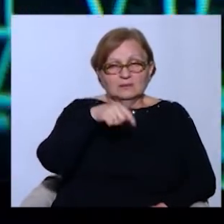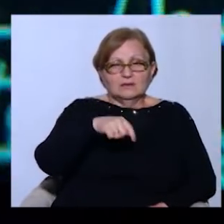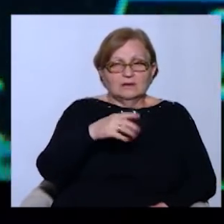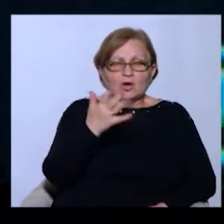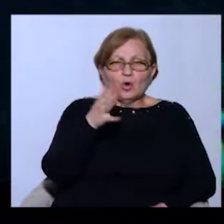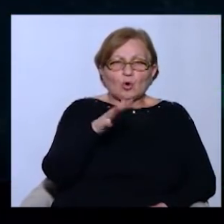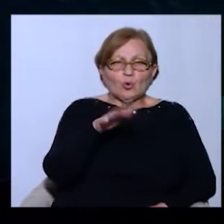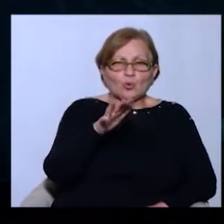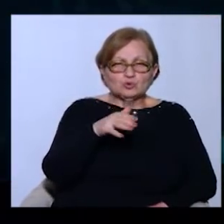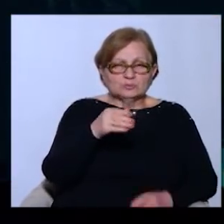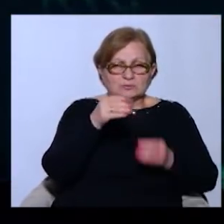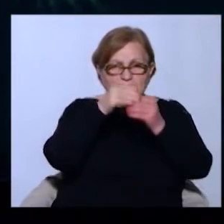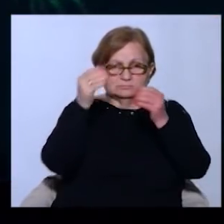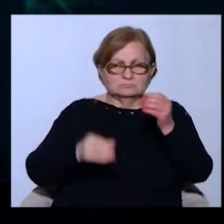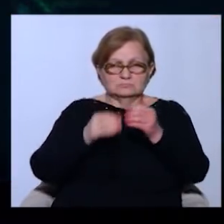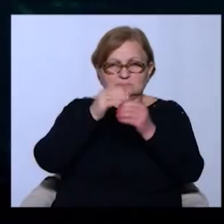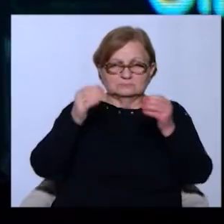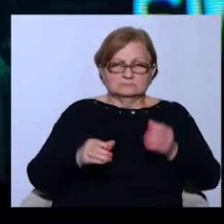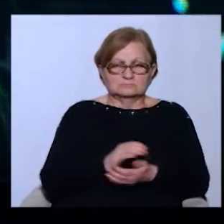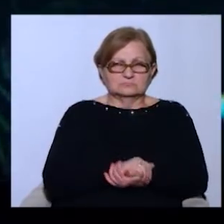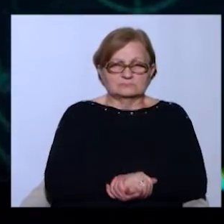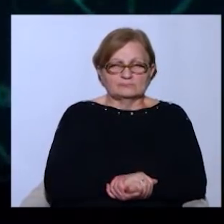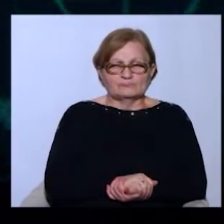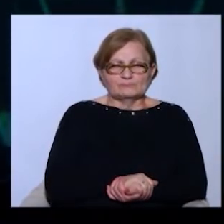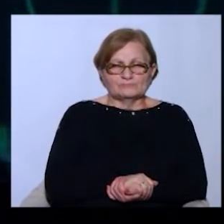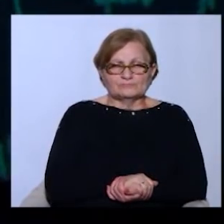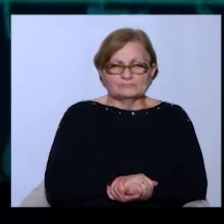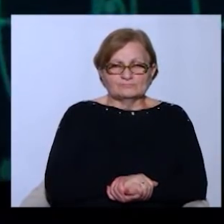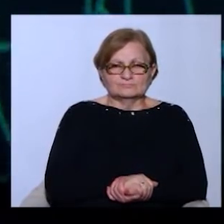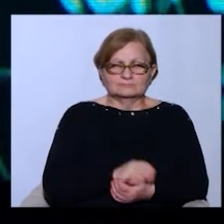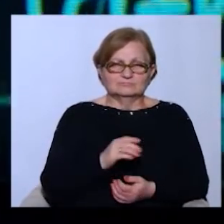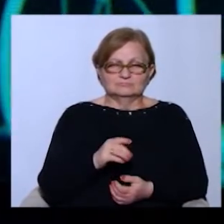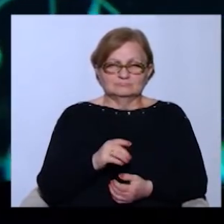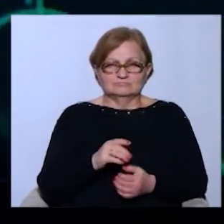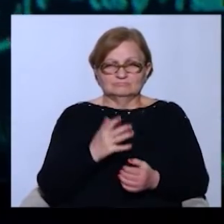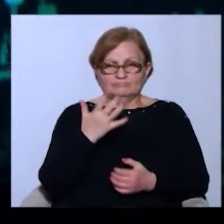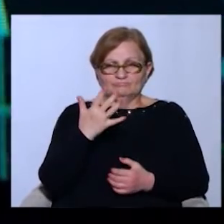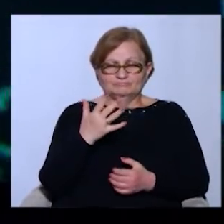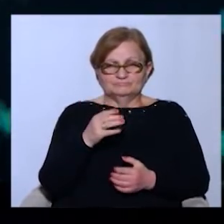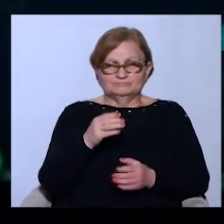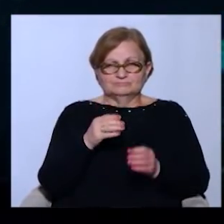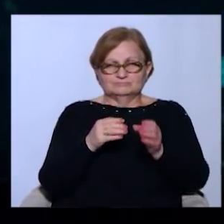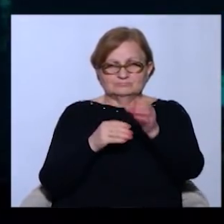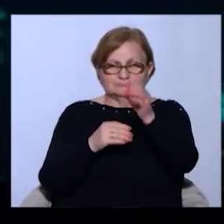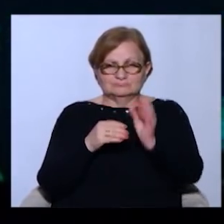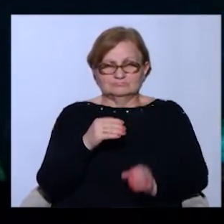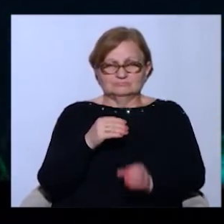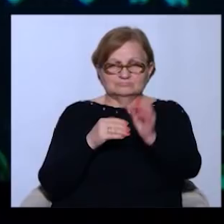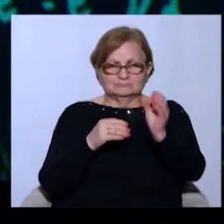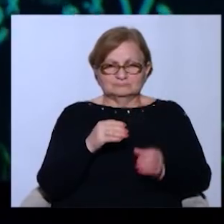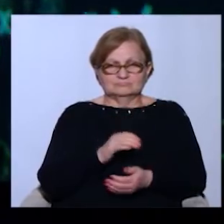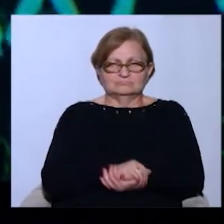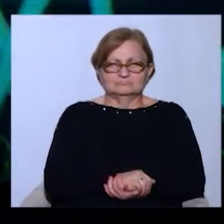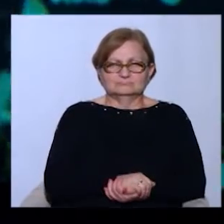რა მაინც მინდა რომ გაჩვენოთ. დავიდეთ აქეთ სლაიდზე. აი 5 ფენა.